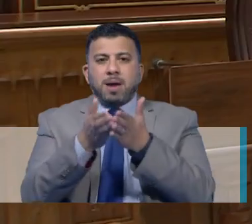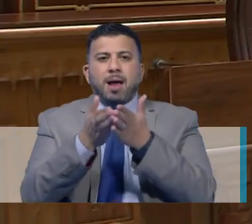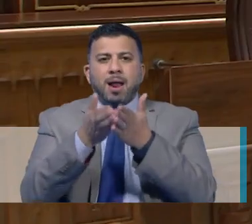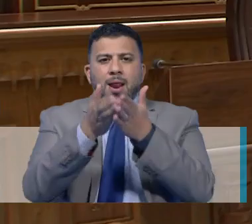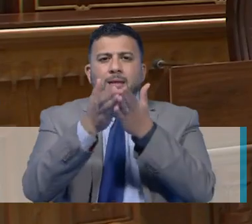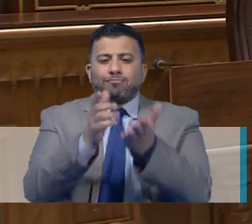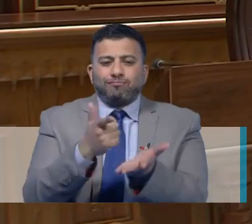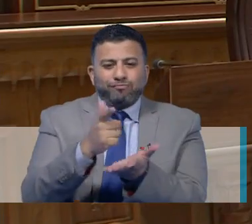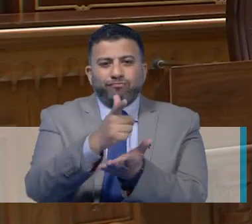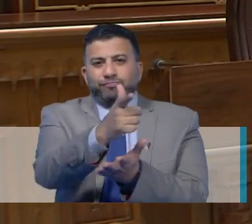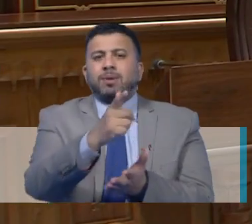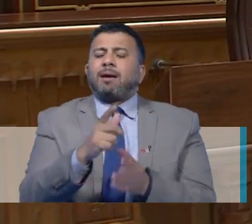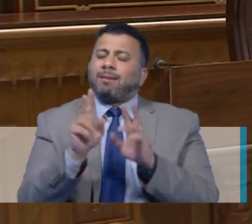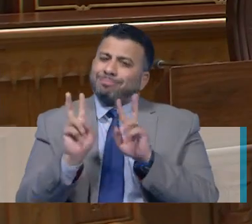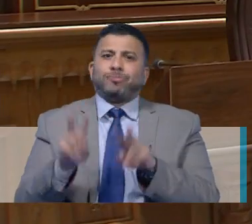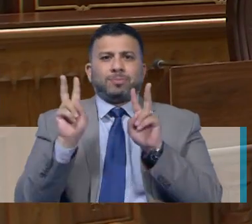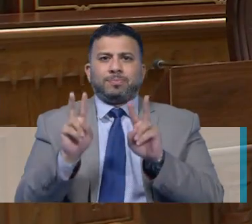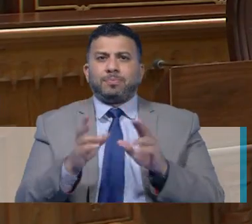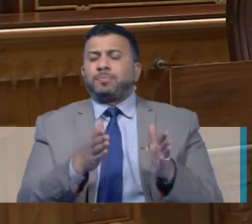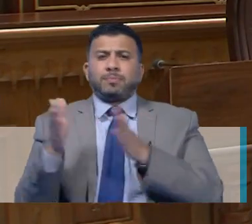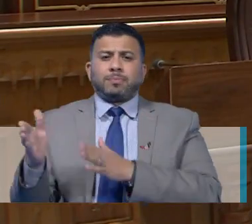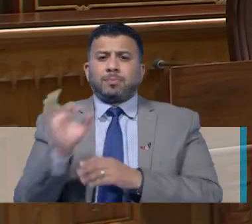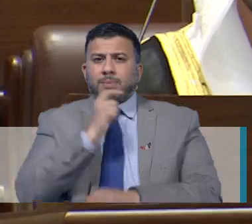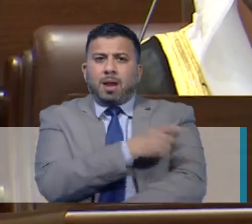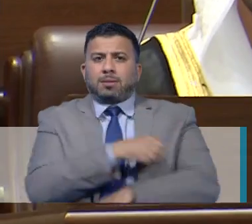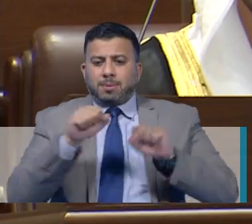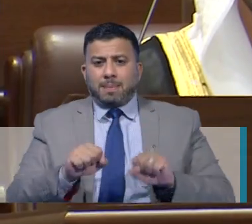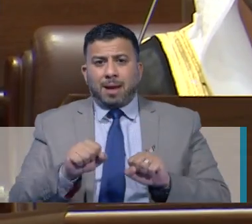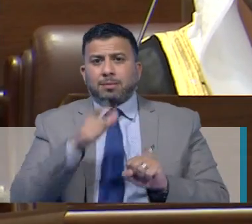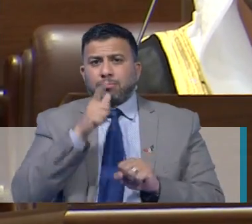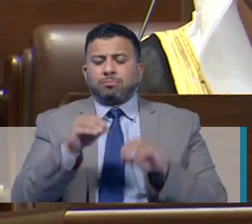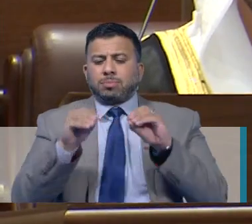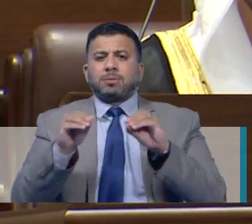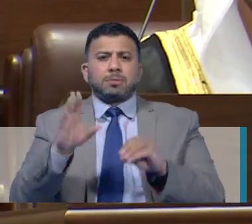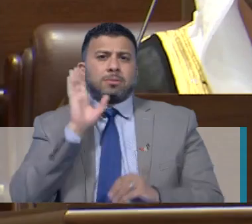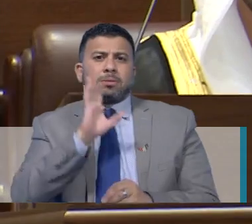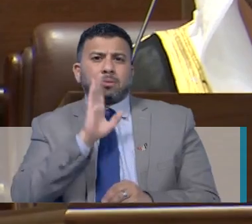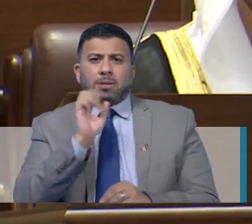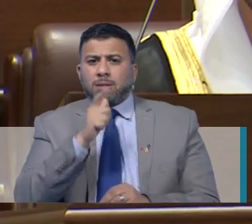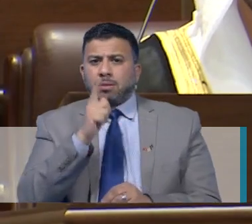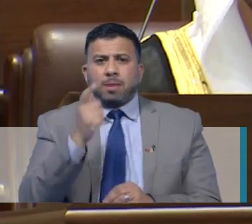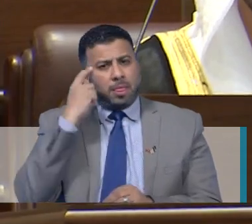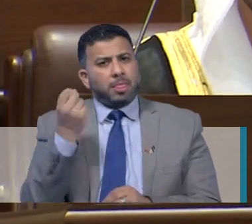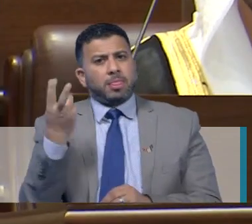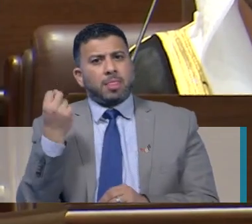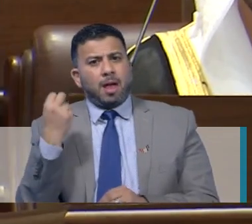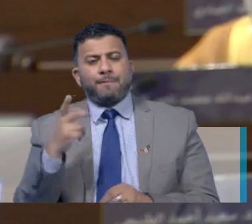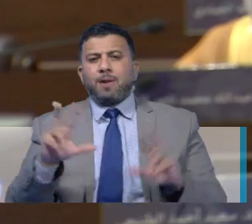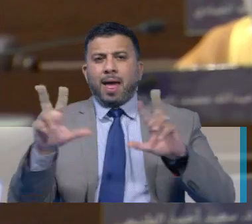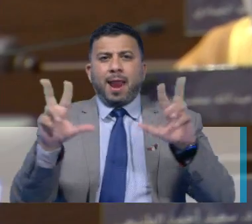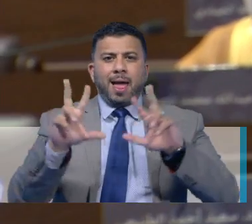كذلك. خلال الجلسة استعرض أعضاء المجلس في لجنة شؤون التربية والتعليم والشباب والثقافة